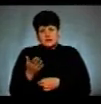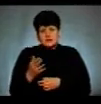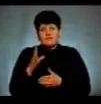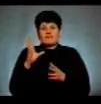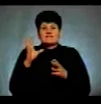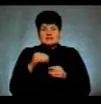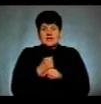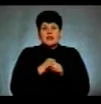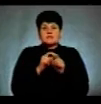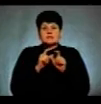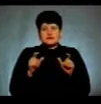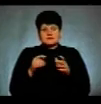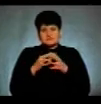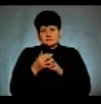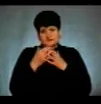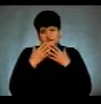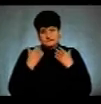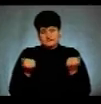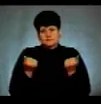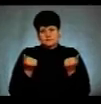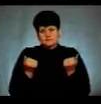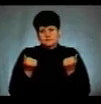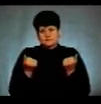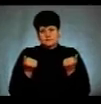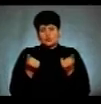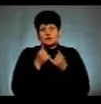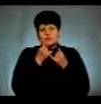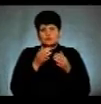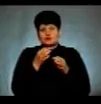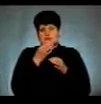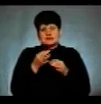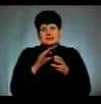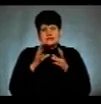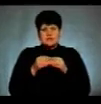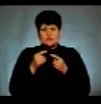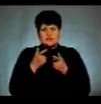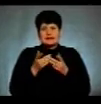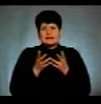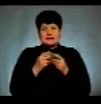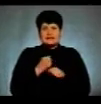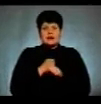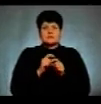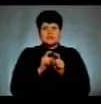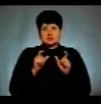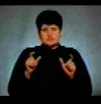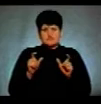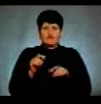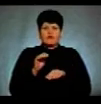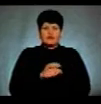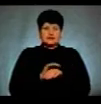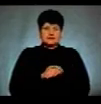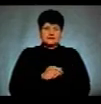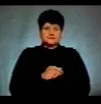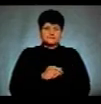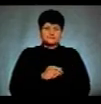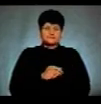відсутні аптечні заклади. Ну, так не можу сказати загальної інформації. Кількість аптечних закладів, фактично, які